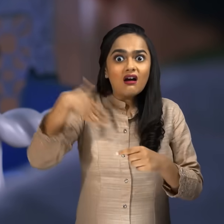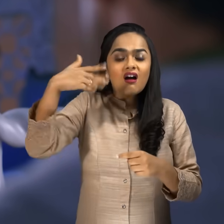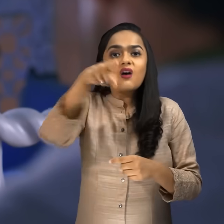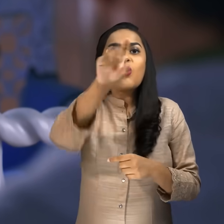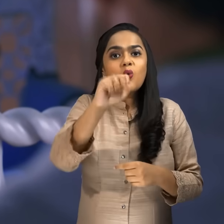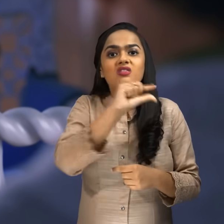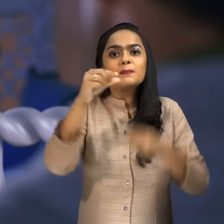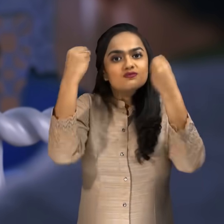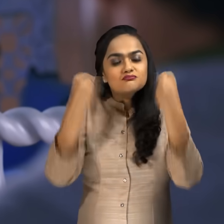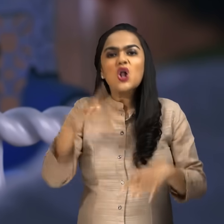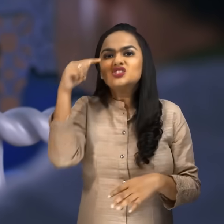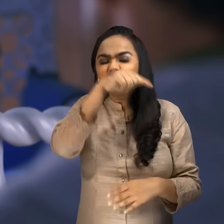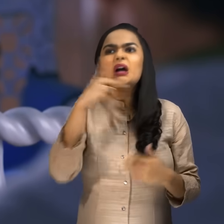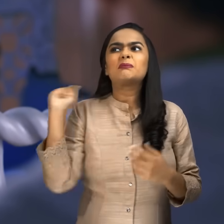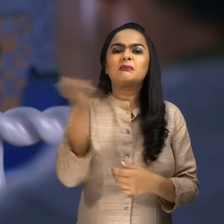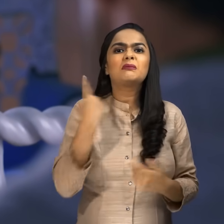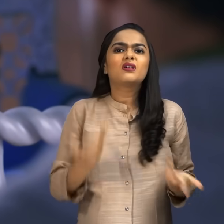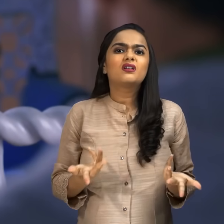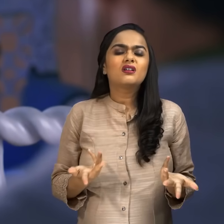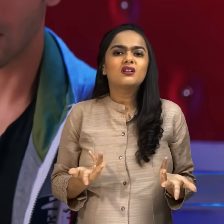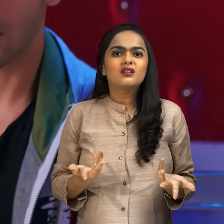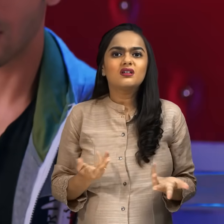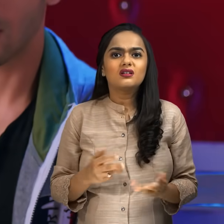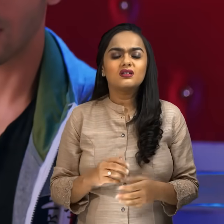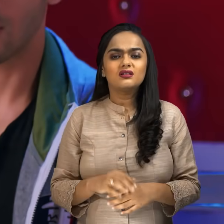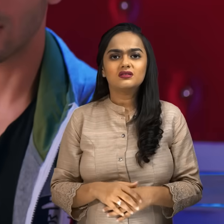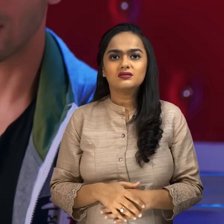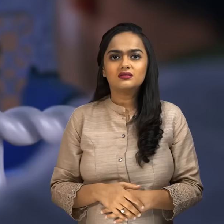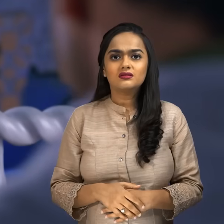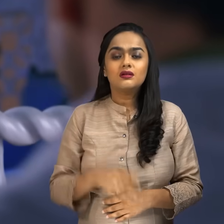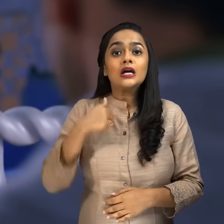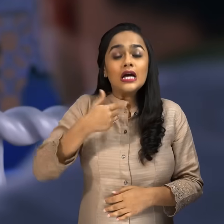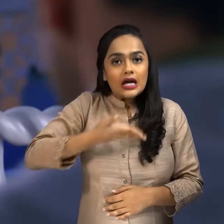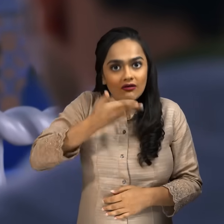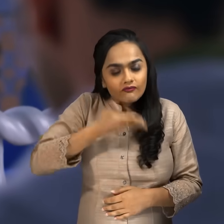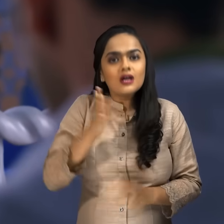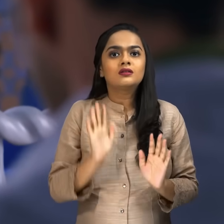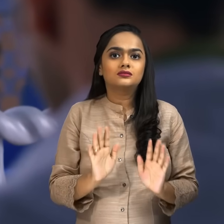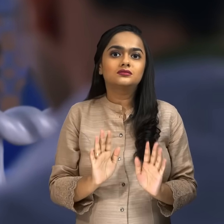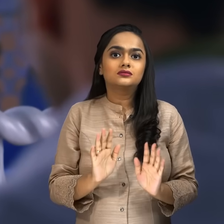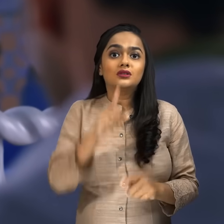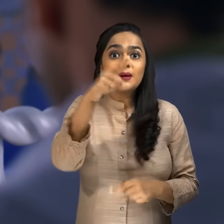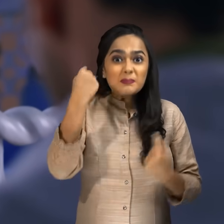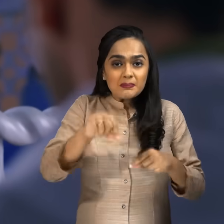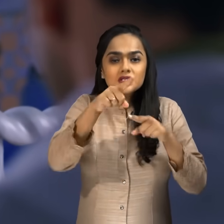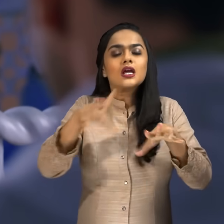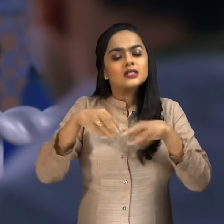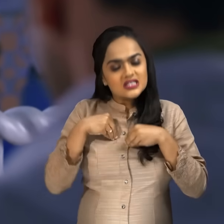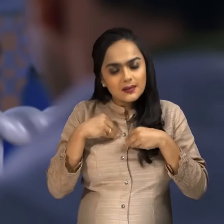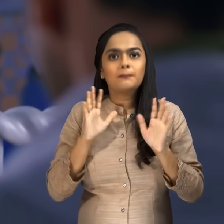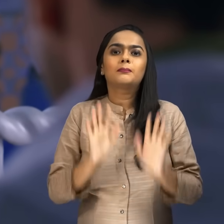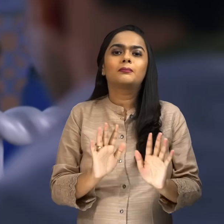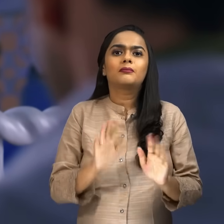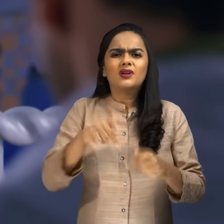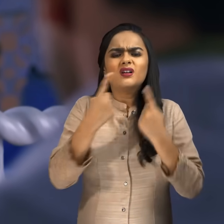इससे तुम्हारा नाम खराब होगा, बदनामी होगी तुम्हारी। इसीलिए कह रही हूँ विराट, अपनी गलती मान